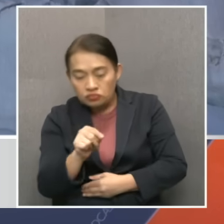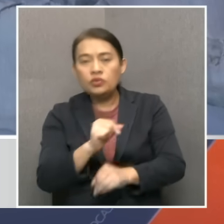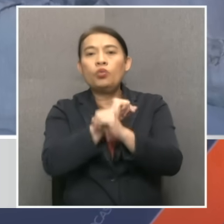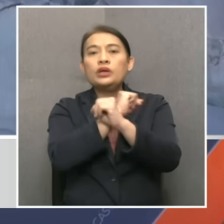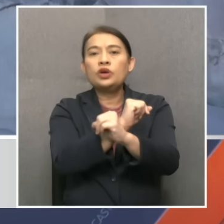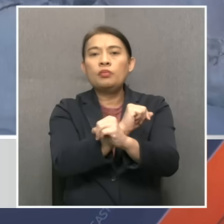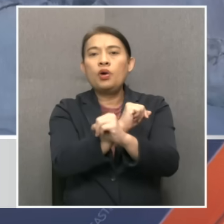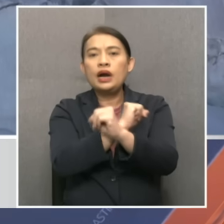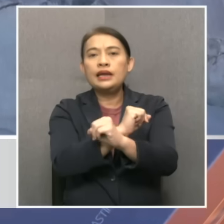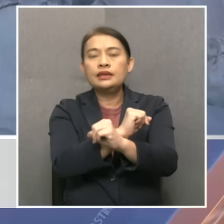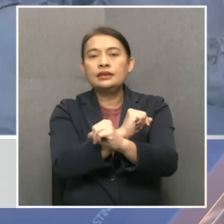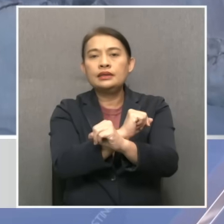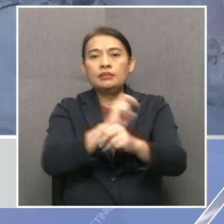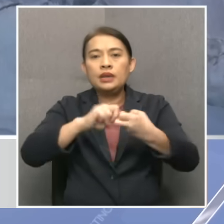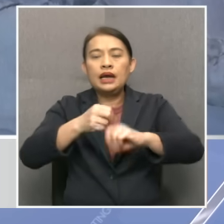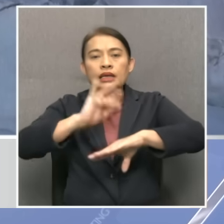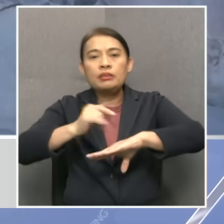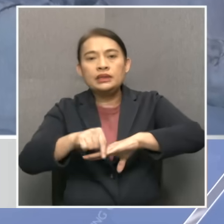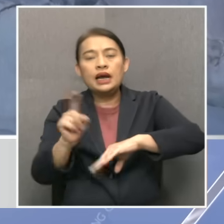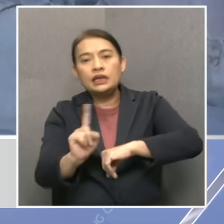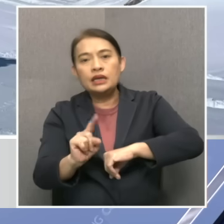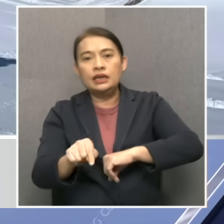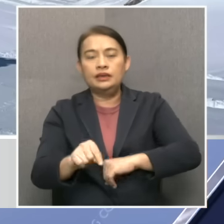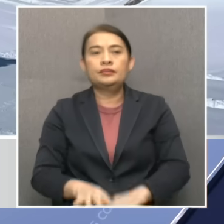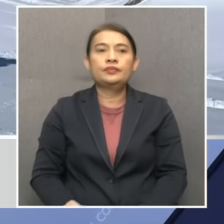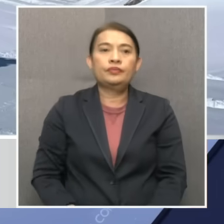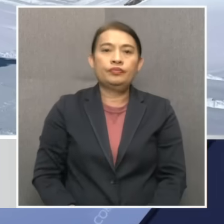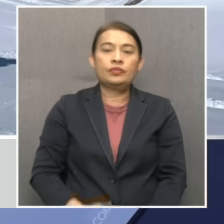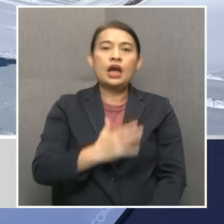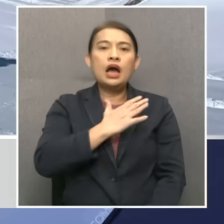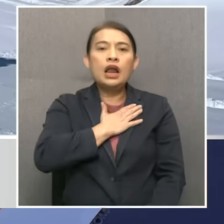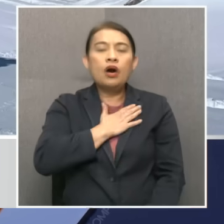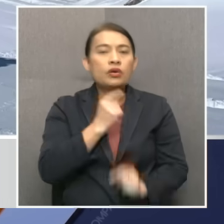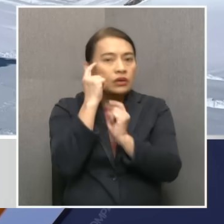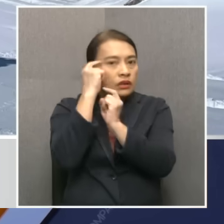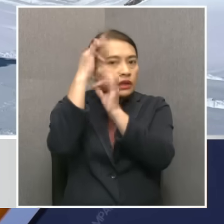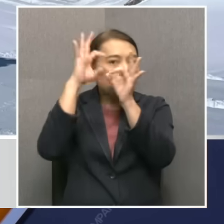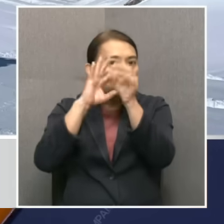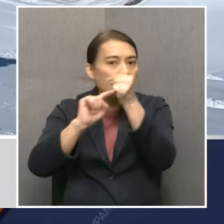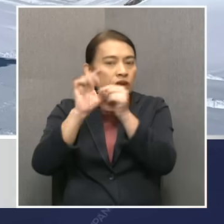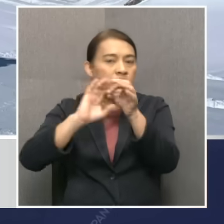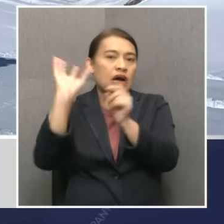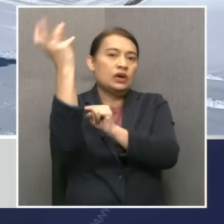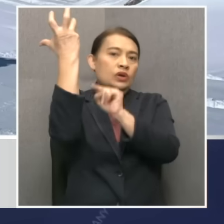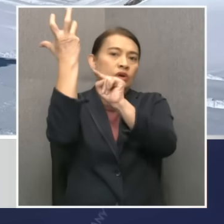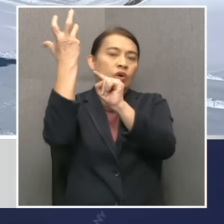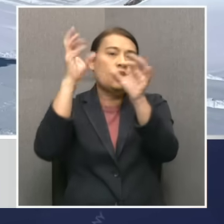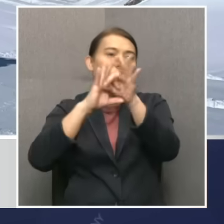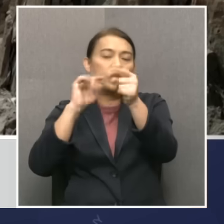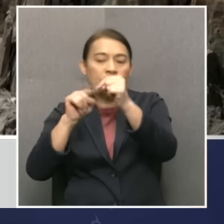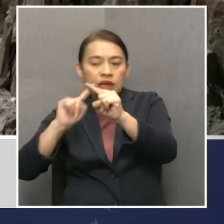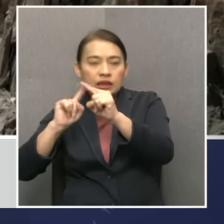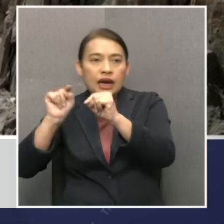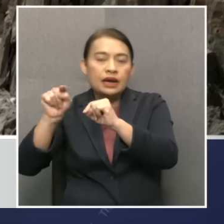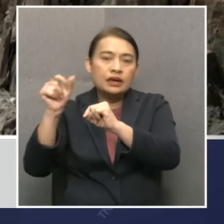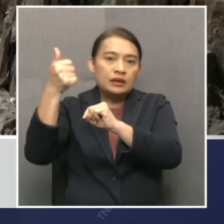างไรนะครับเพราะฉะนั้นอันนี้ก็ต้องติดตามสถานการณ์นะว่าเราคงจะไปพึ่งหวังลดการปลดปล่อยแก๊สเรือนกระจกกับโลกอ่ะคงจะยากแล้วแหละนะ